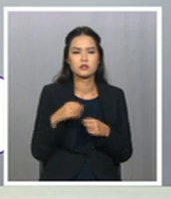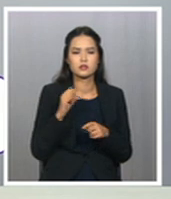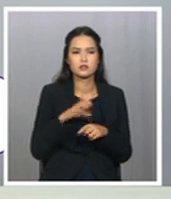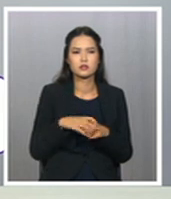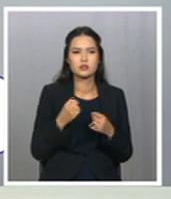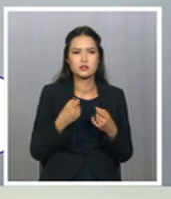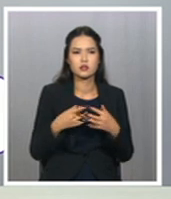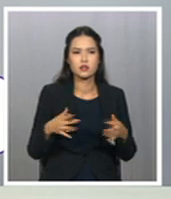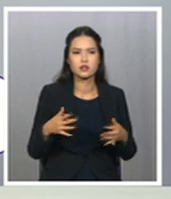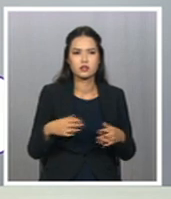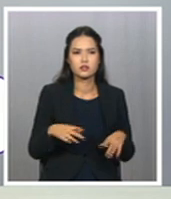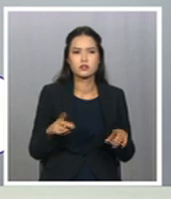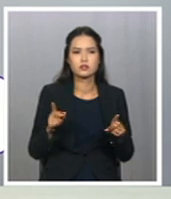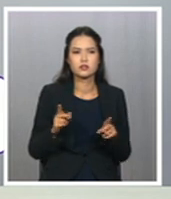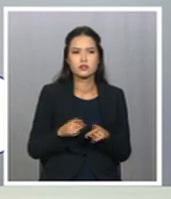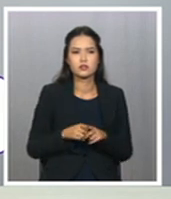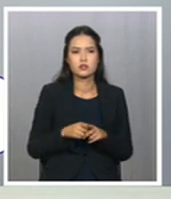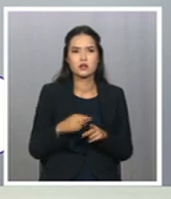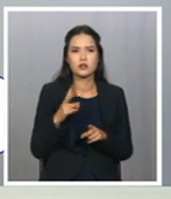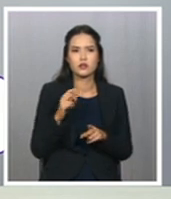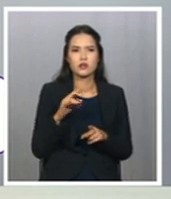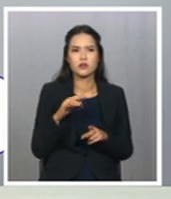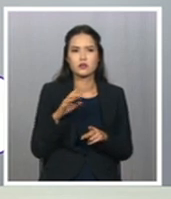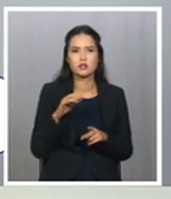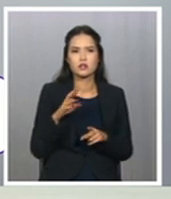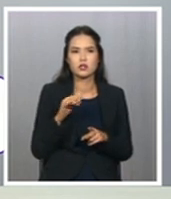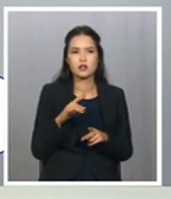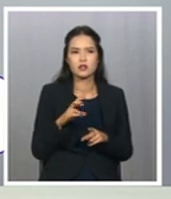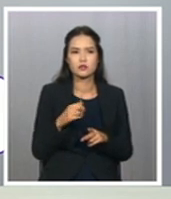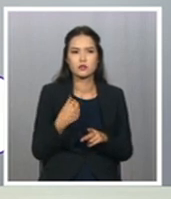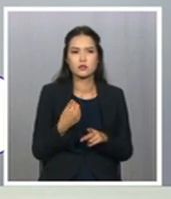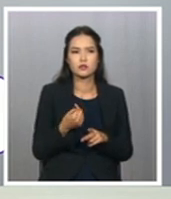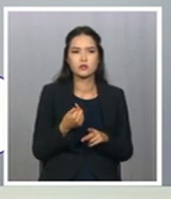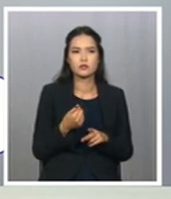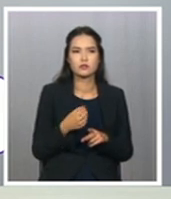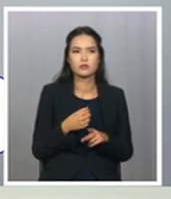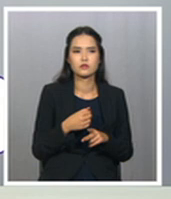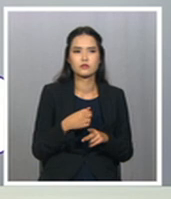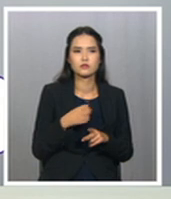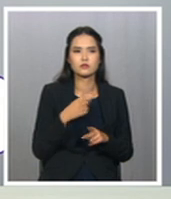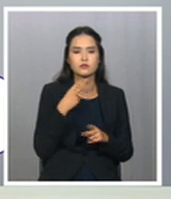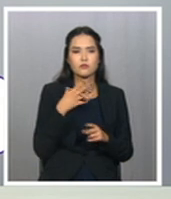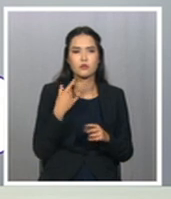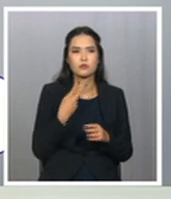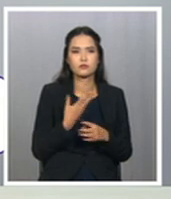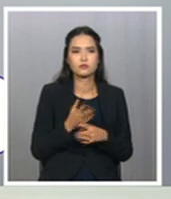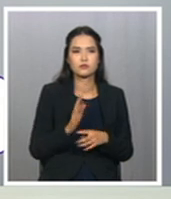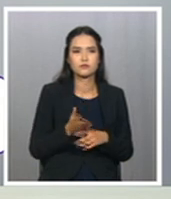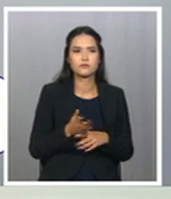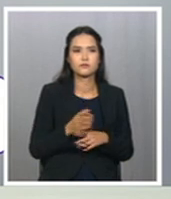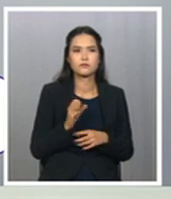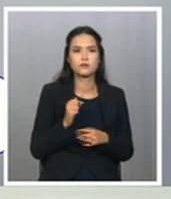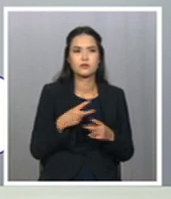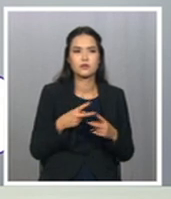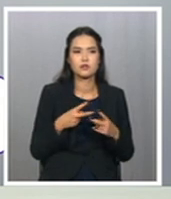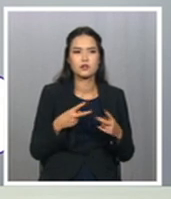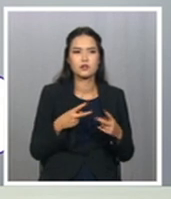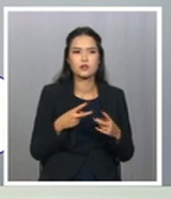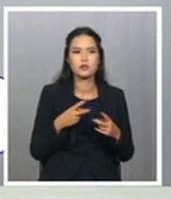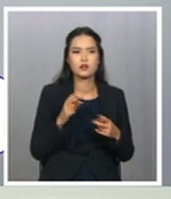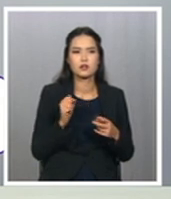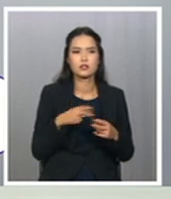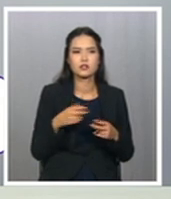бізде координата теңдеуінен біз туынды табамыз. Сәйкесінше в бұл жағдайда тең болады